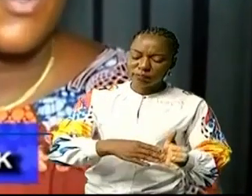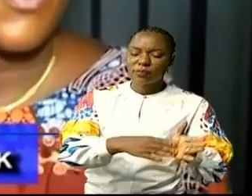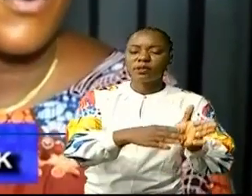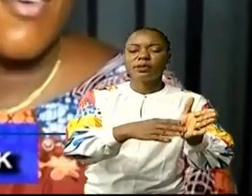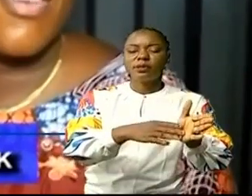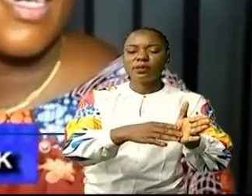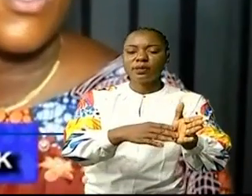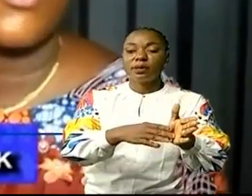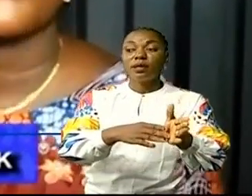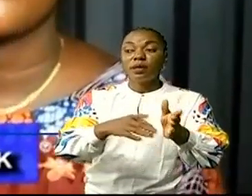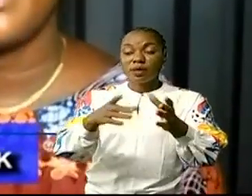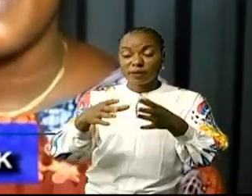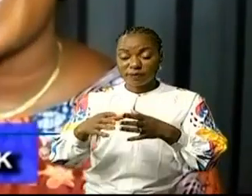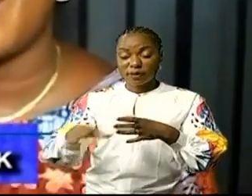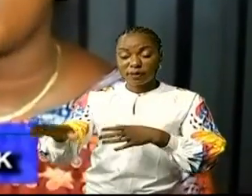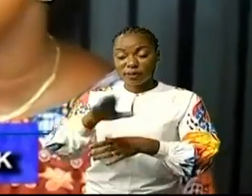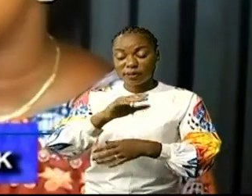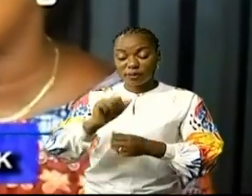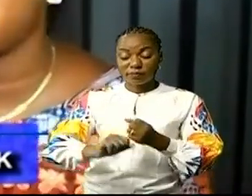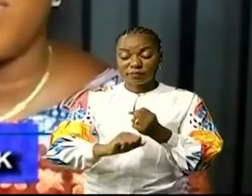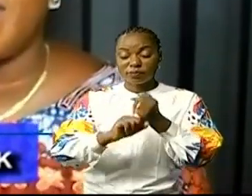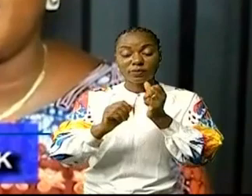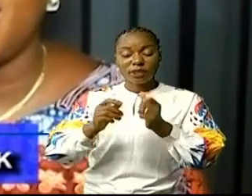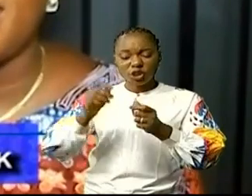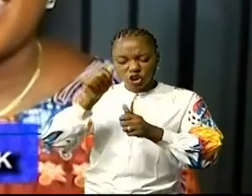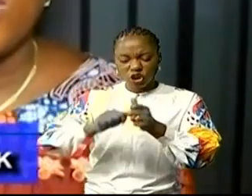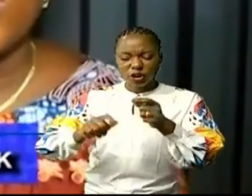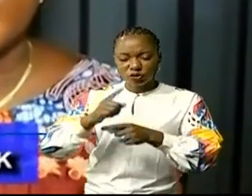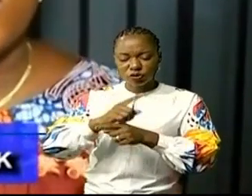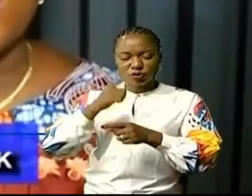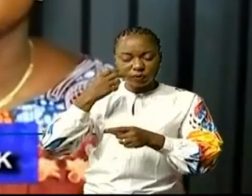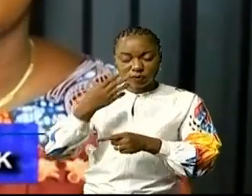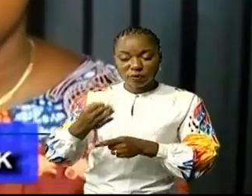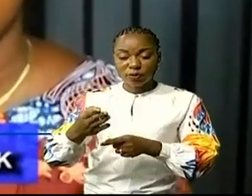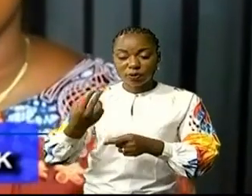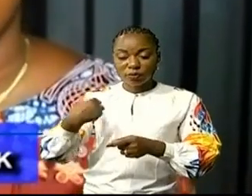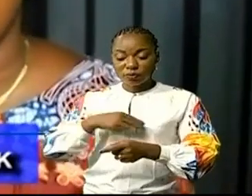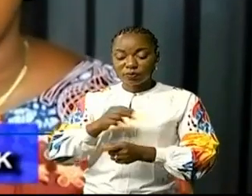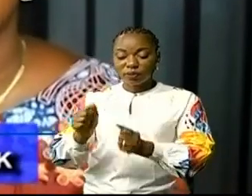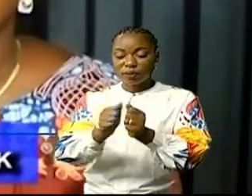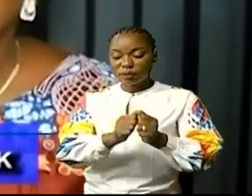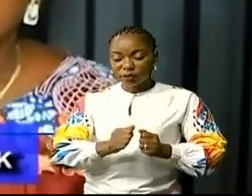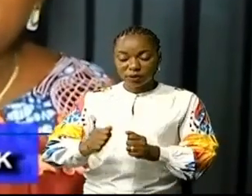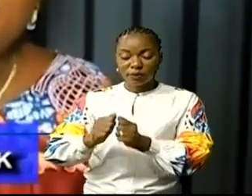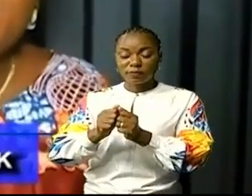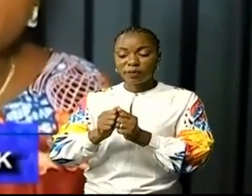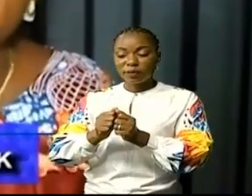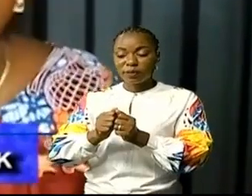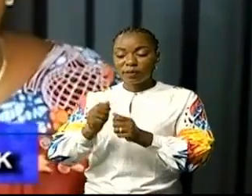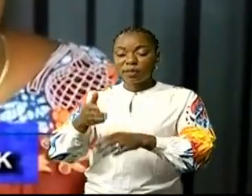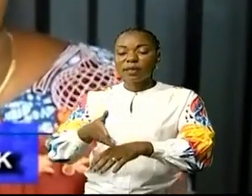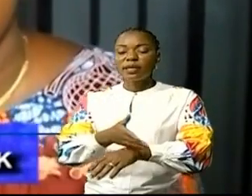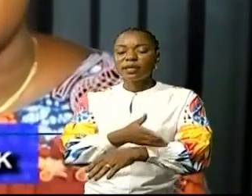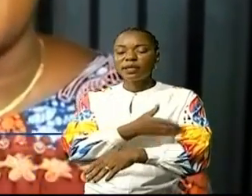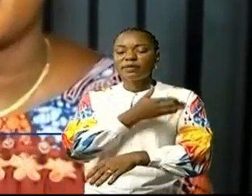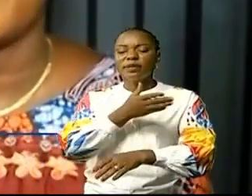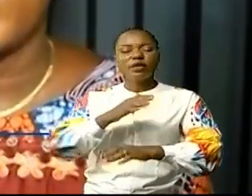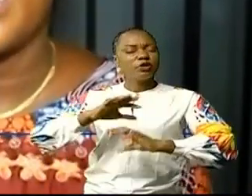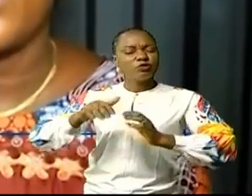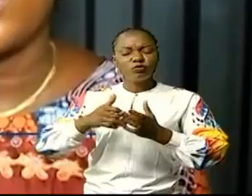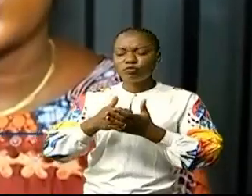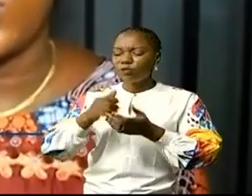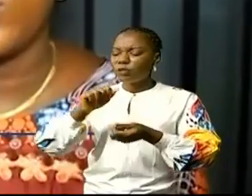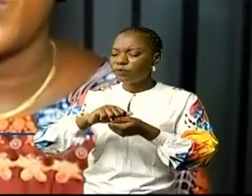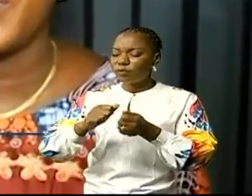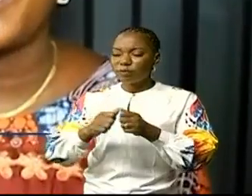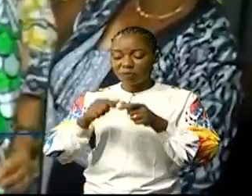sais qu'avec leur soutien permanent déjà manifesté, que nous pouvons ensemble en tout cas relever tous les défis qui s'imposent